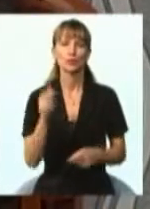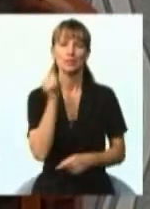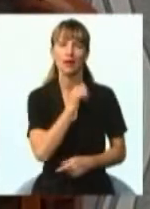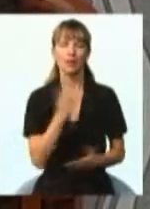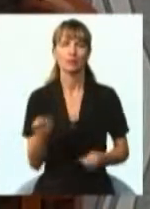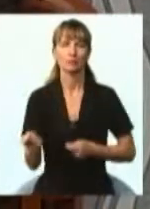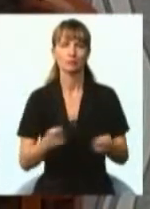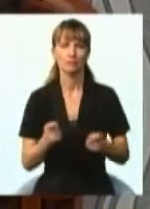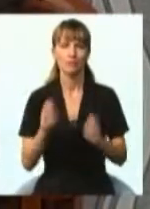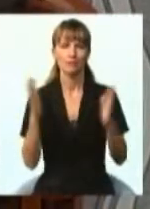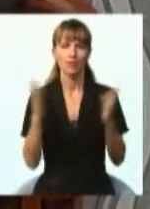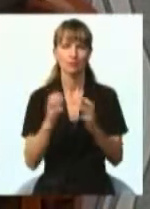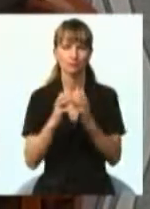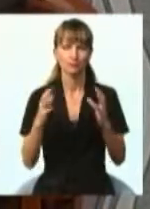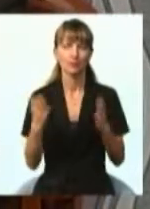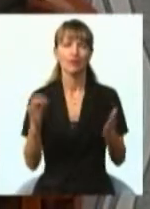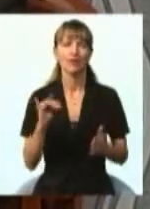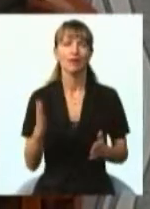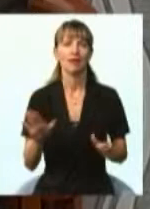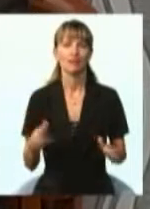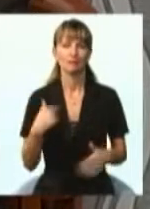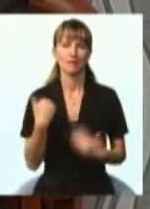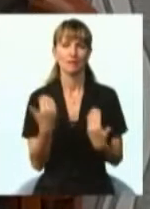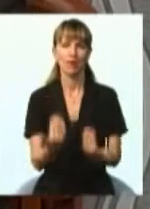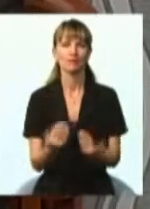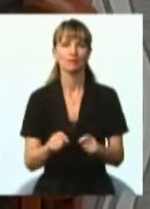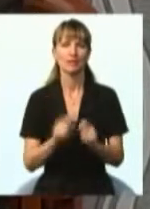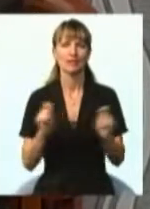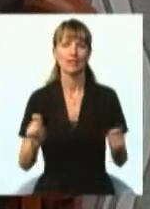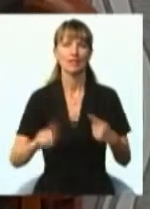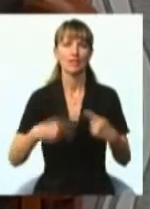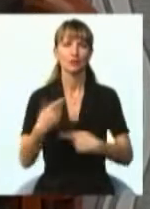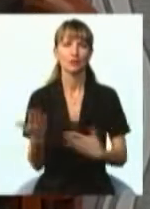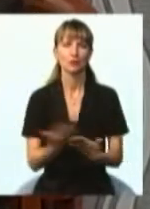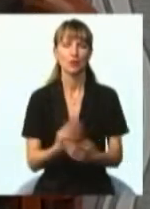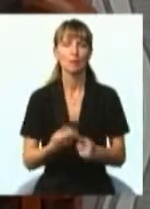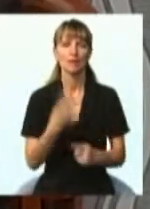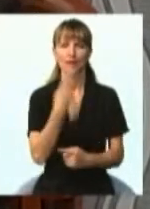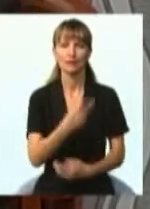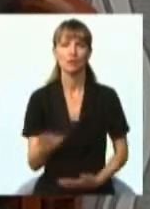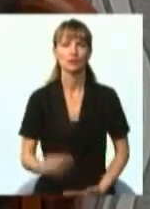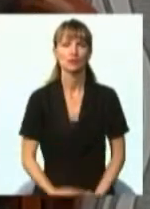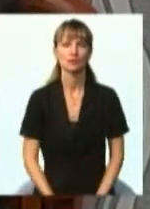повітряною кулею, та й взагалі, як літати на повітряній кулі, ми вам відкриємо у нашому наступному сюжеті. Тож дивимося.